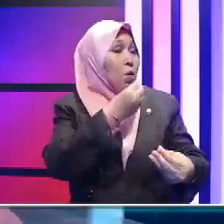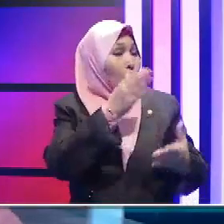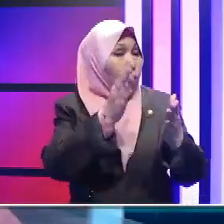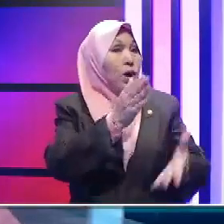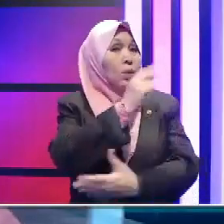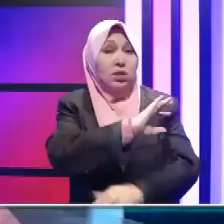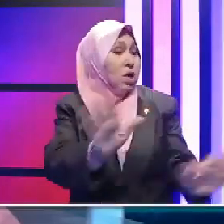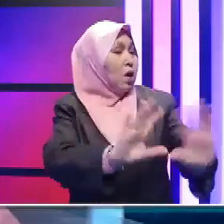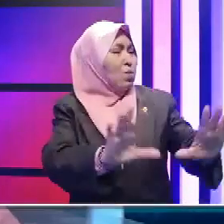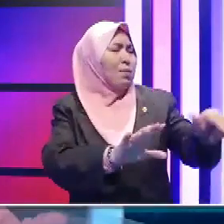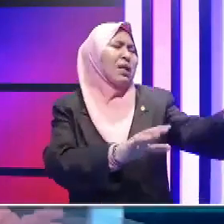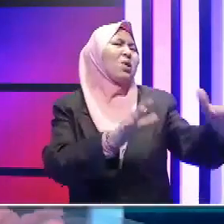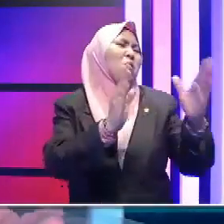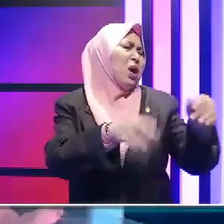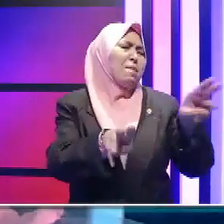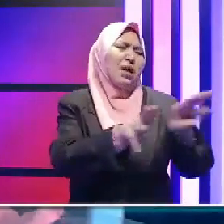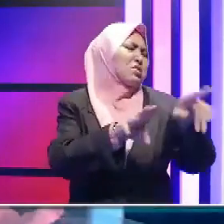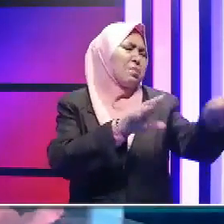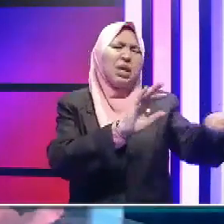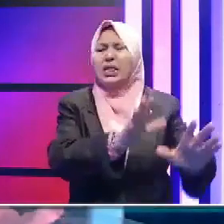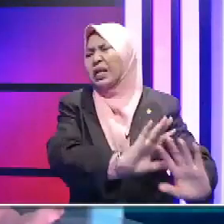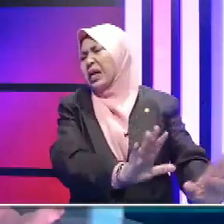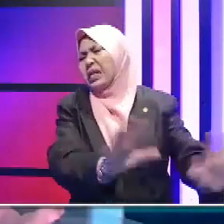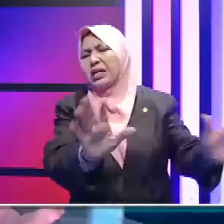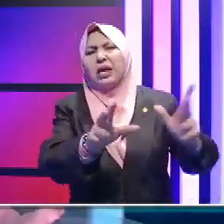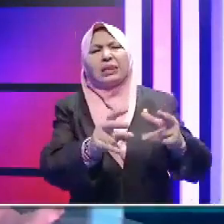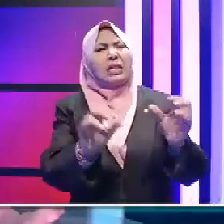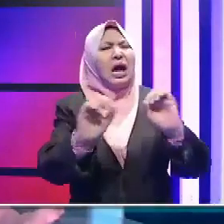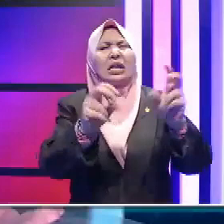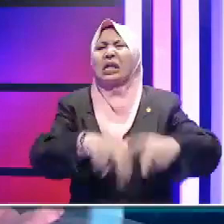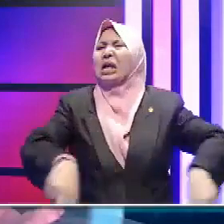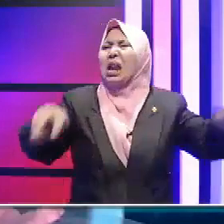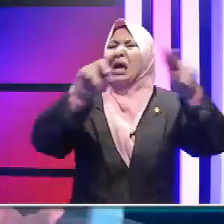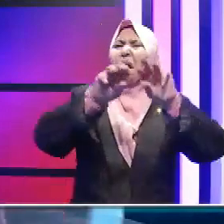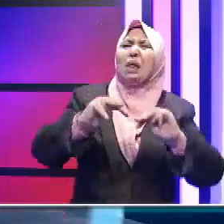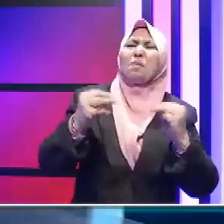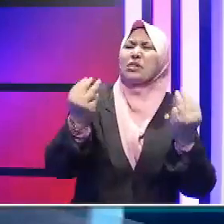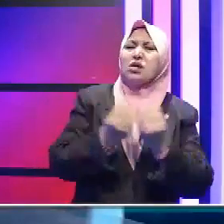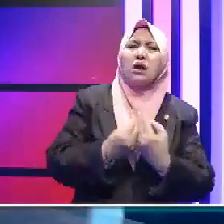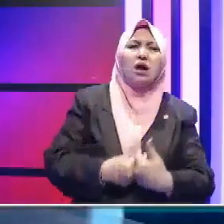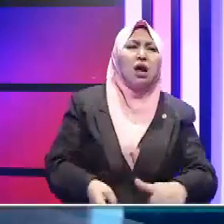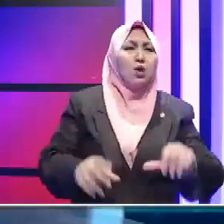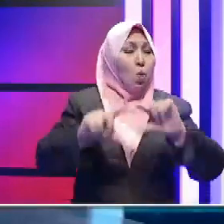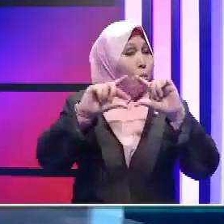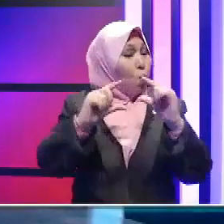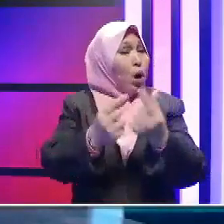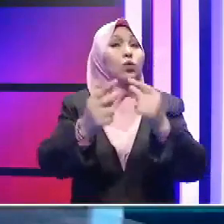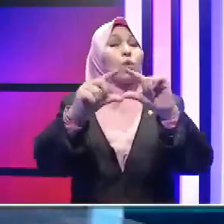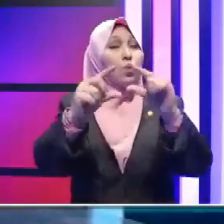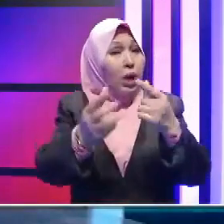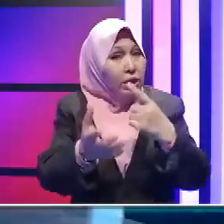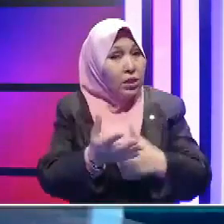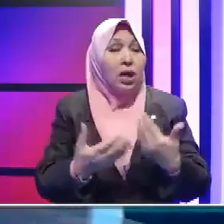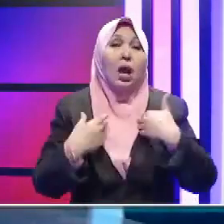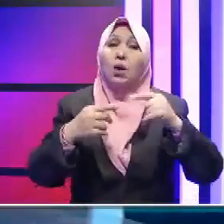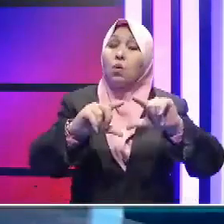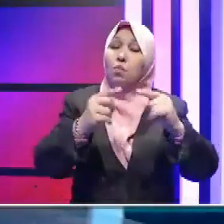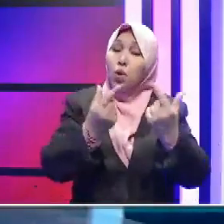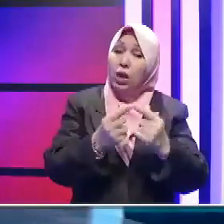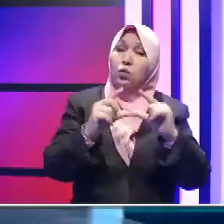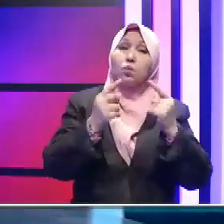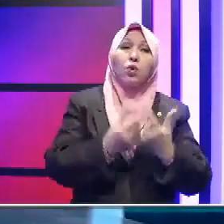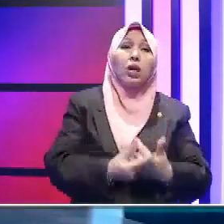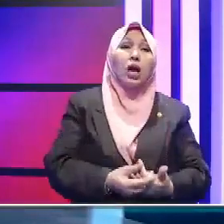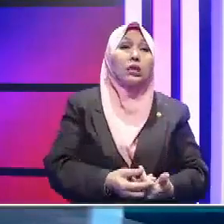jangan boapoda orang macam ini mereka cetak dan nilai dalam masyarakat zat kumpulan-kumpulan ini adalah kumpulan-kumpulan